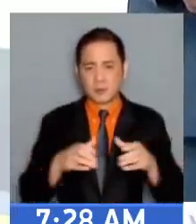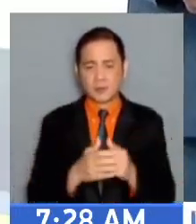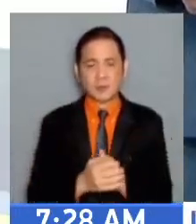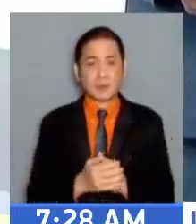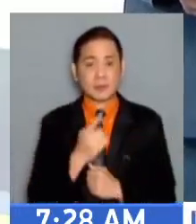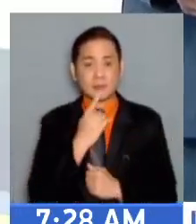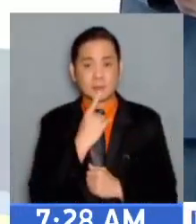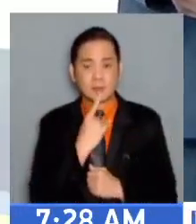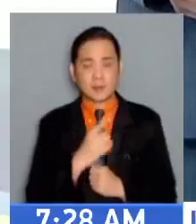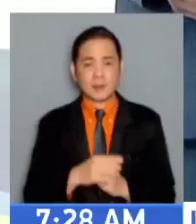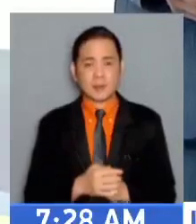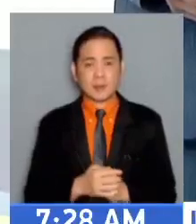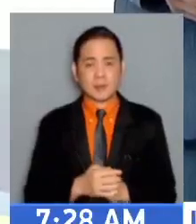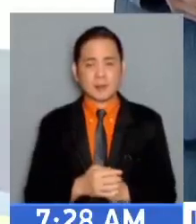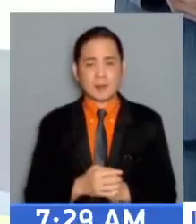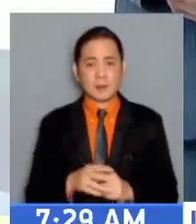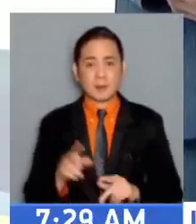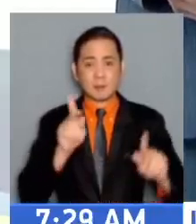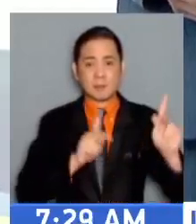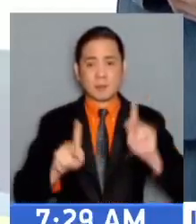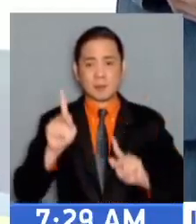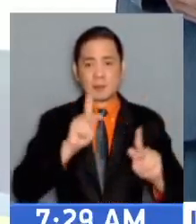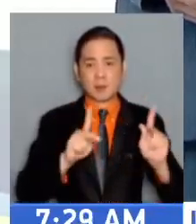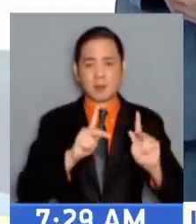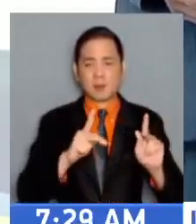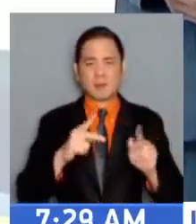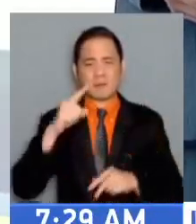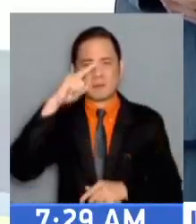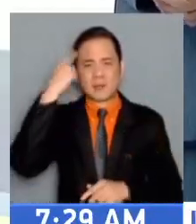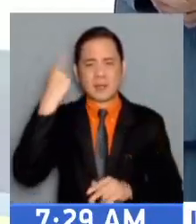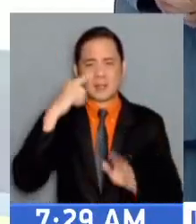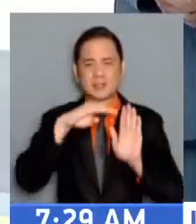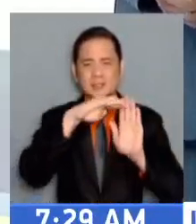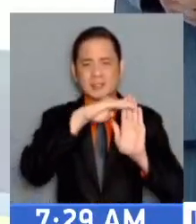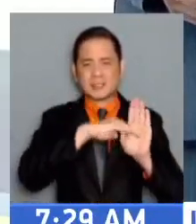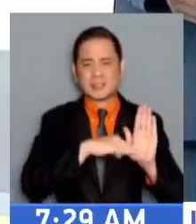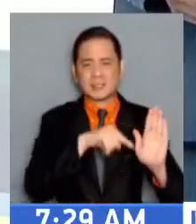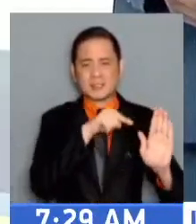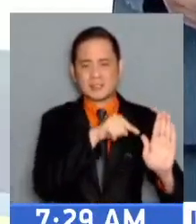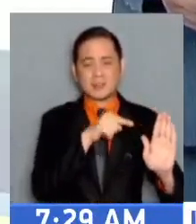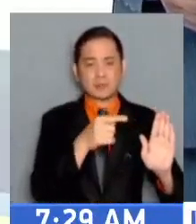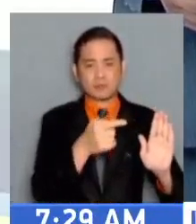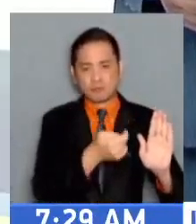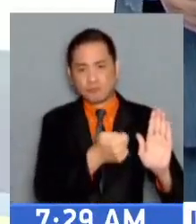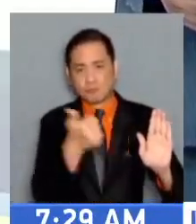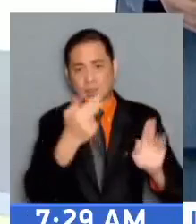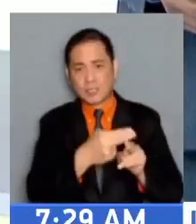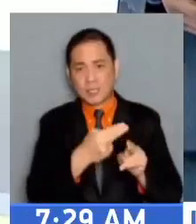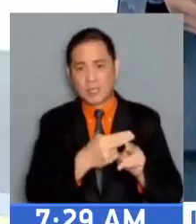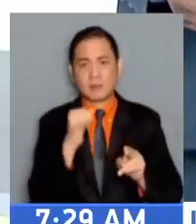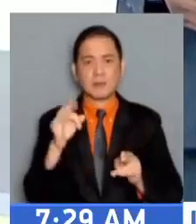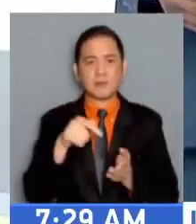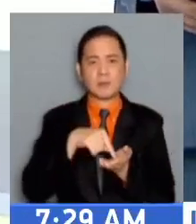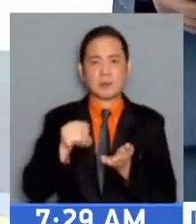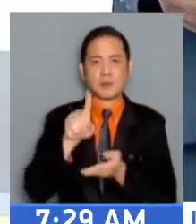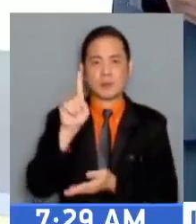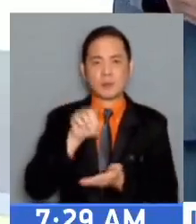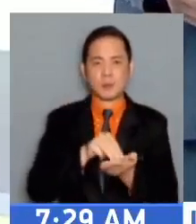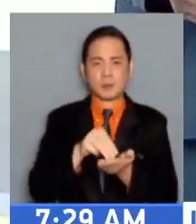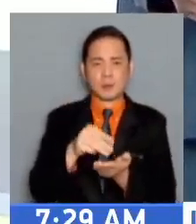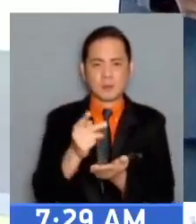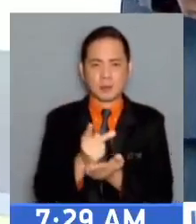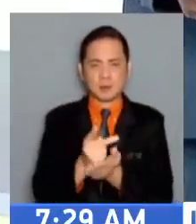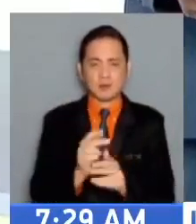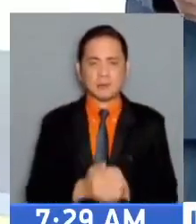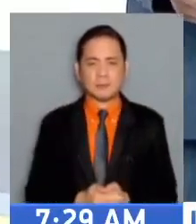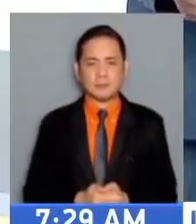immigration blacklist ang sinumang magbabayad ng 1 hanggang 5 milyong piso. Pagod na yan, makausap natin si Bureau of Immigration Spokesperson